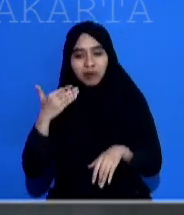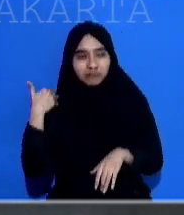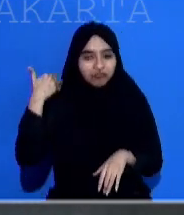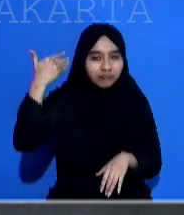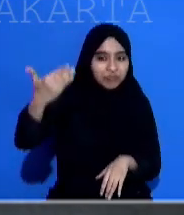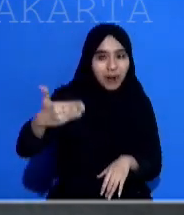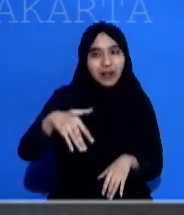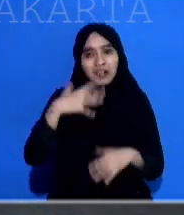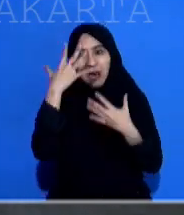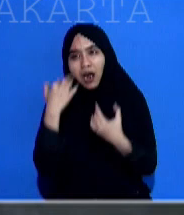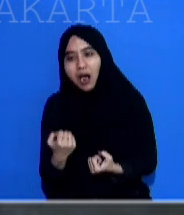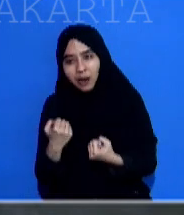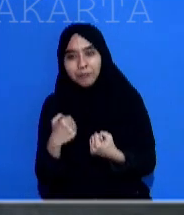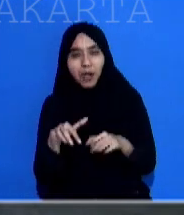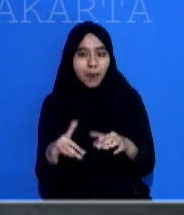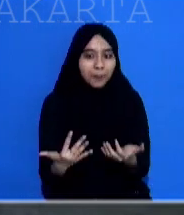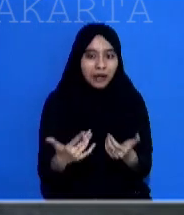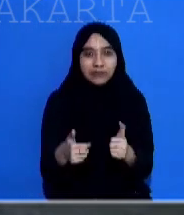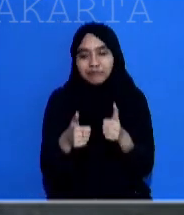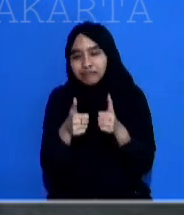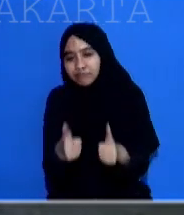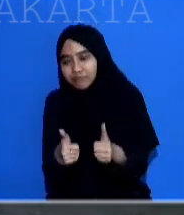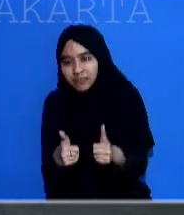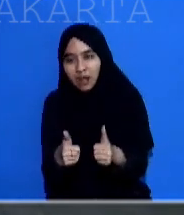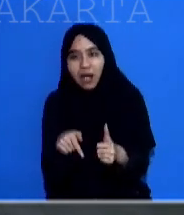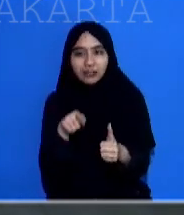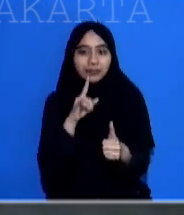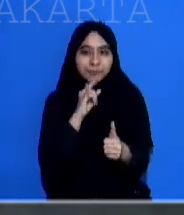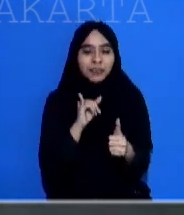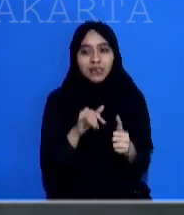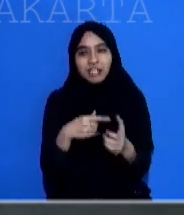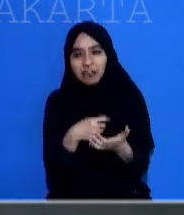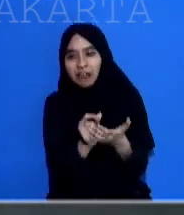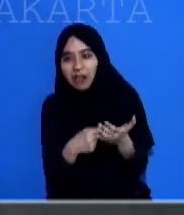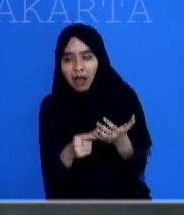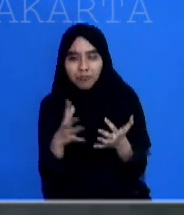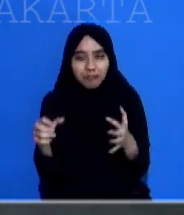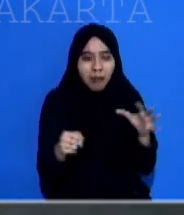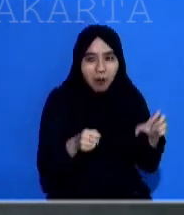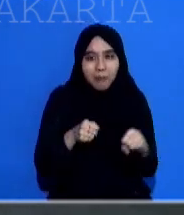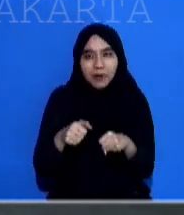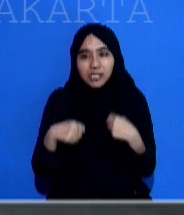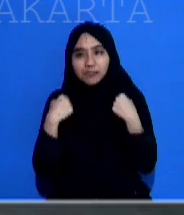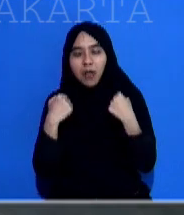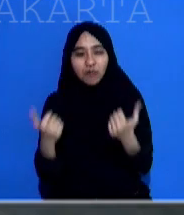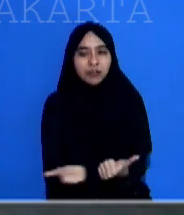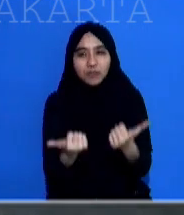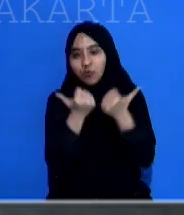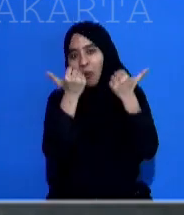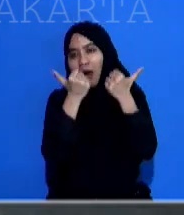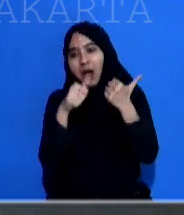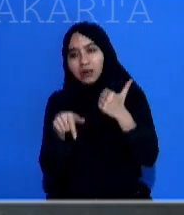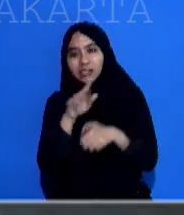berharap bisa mengadopsi nilai-nilai semangat juang dari para